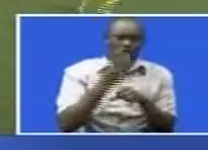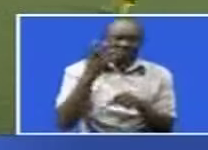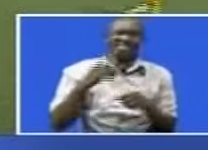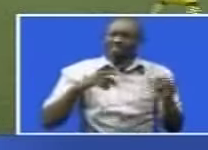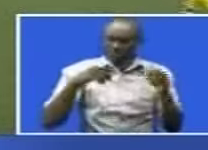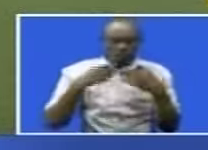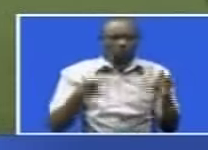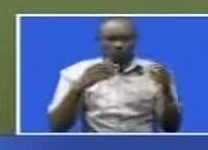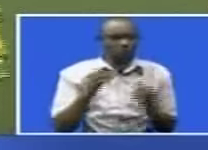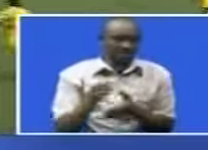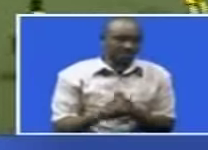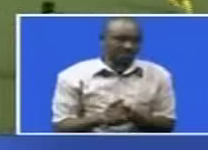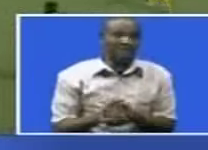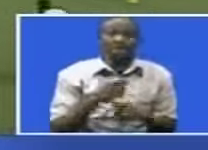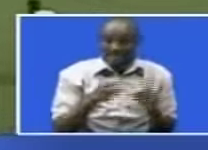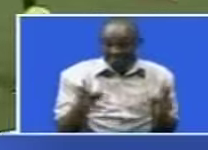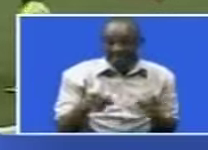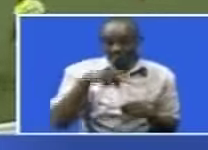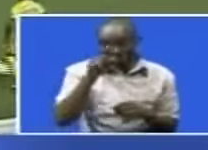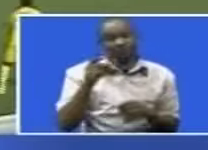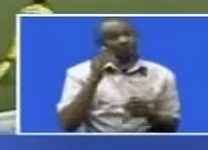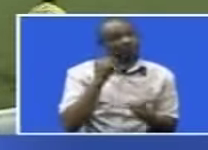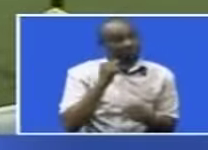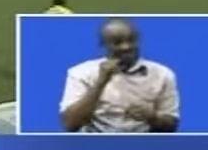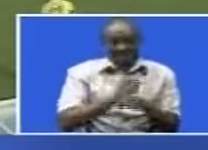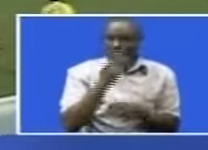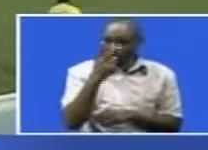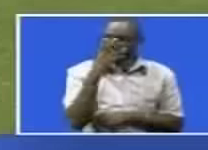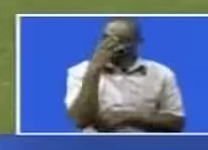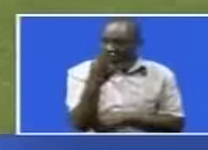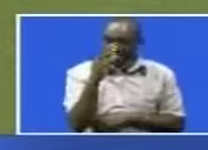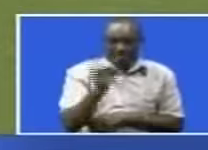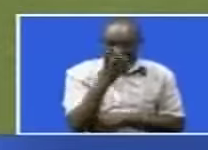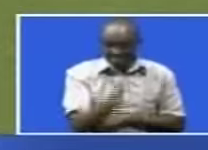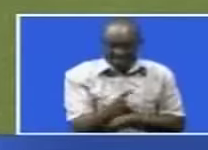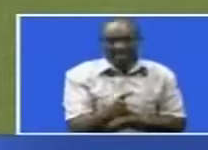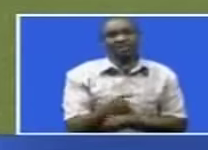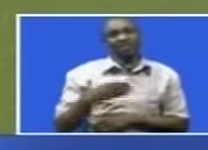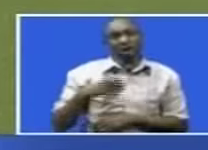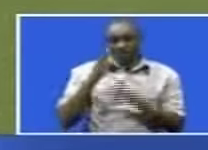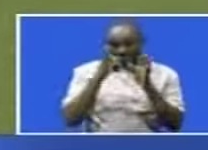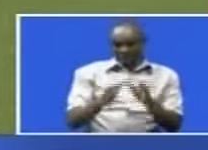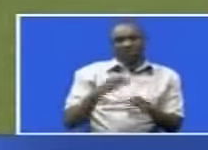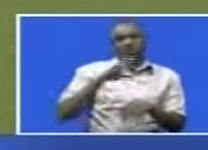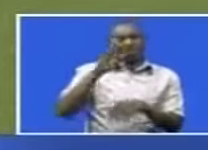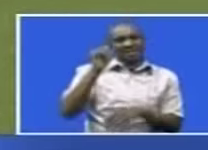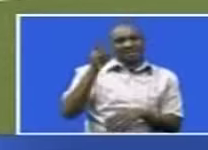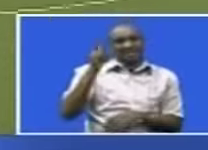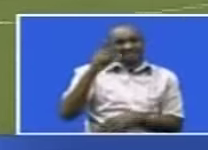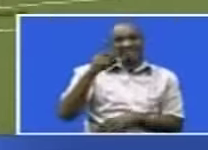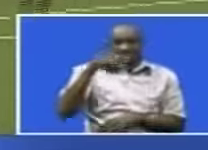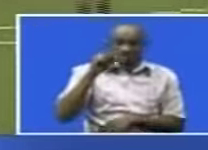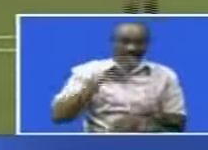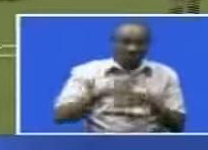mfululizo. Lakini wakajipata nyuma kunako dakika 23 pale Bernard Mangoli alipopata nafasi kupitia mpira wa